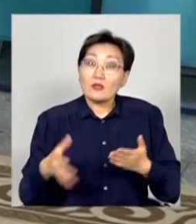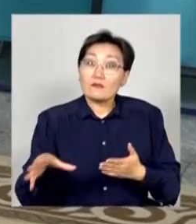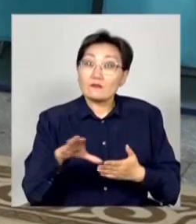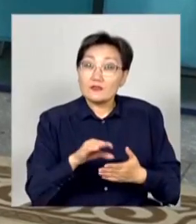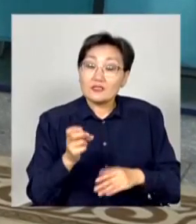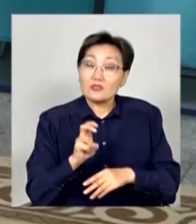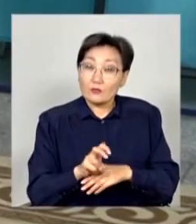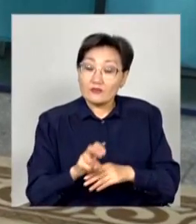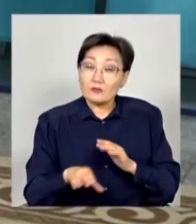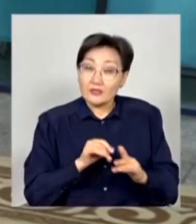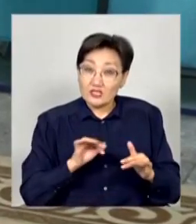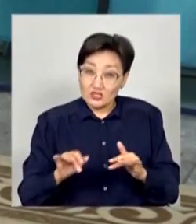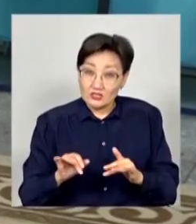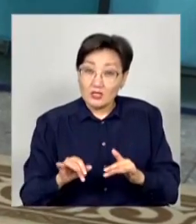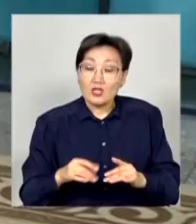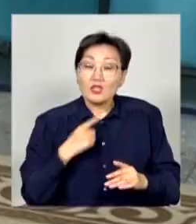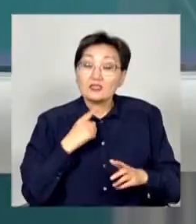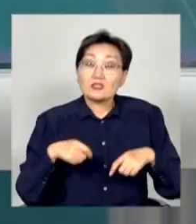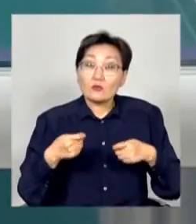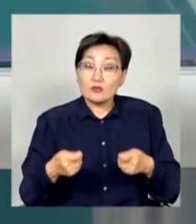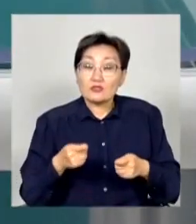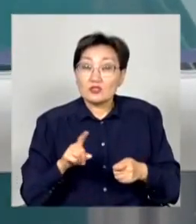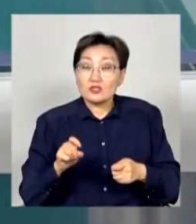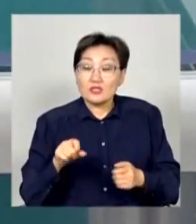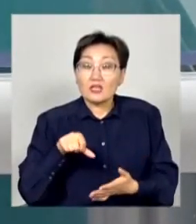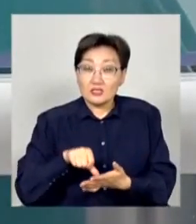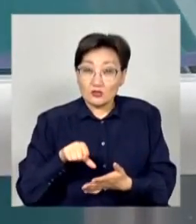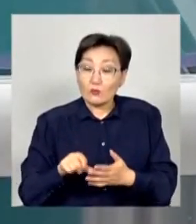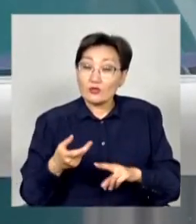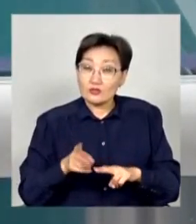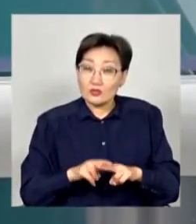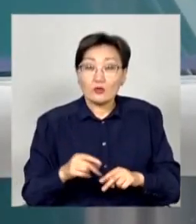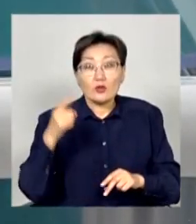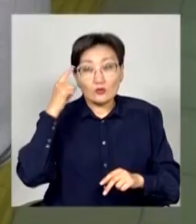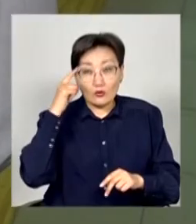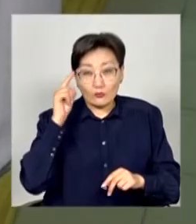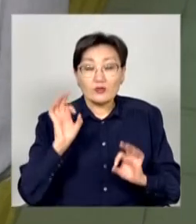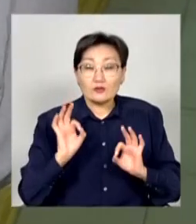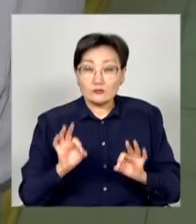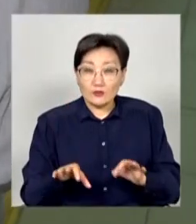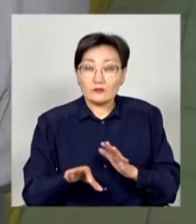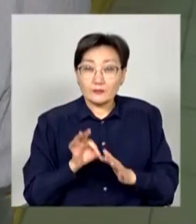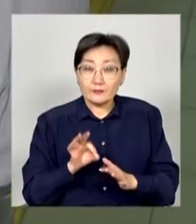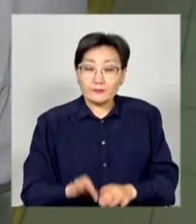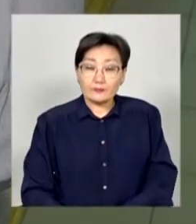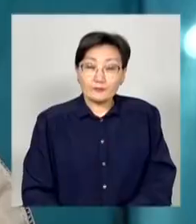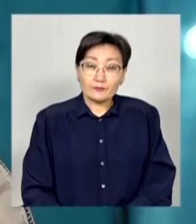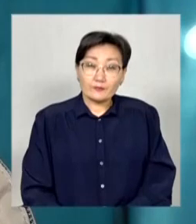прийти на президентские выборы и отдать свой голос за кандидата, которого считает достойным.